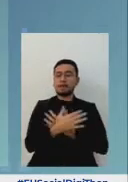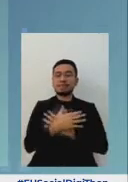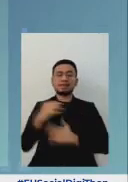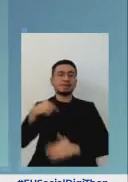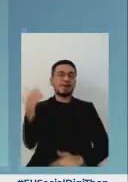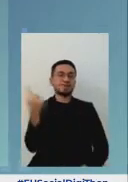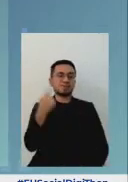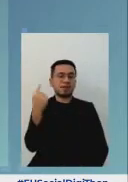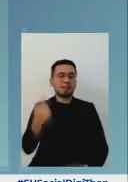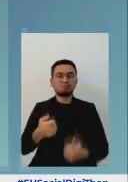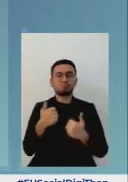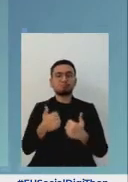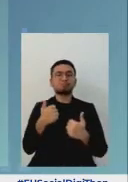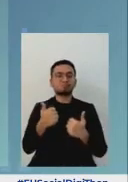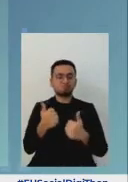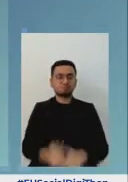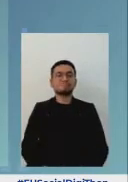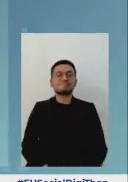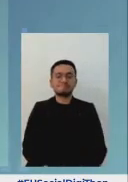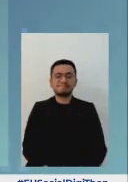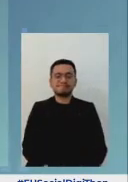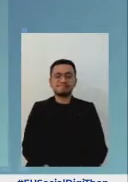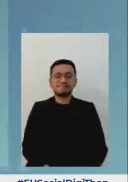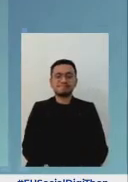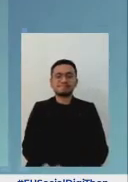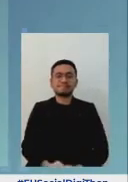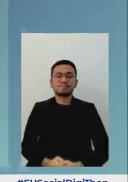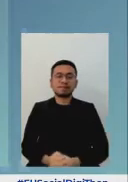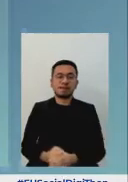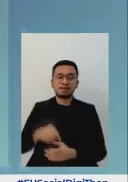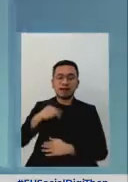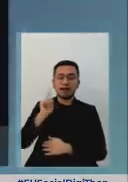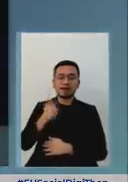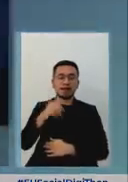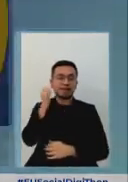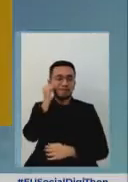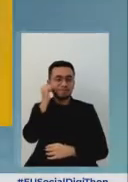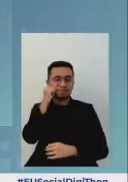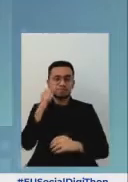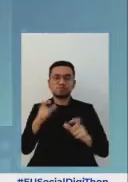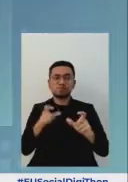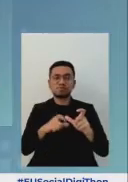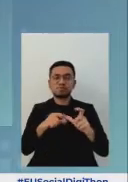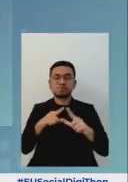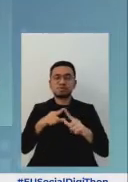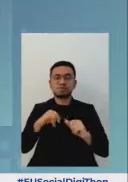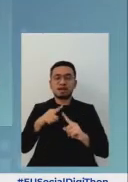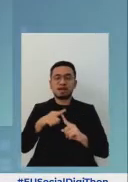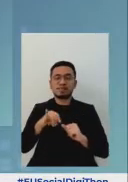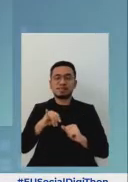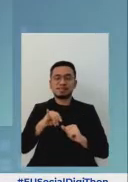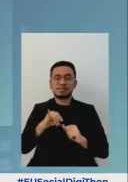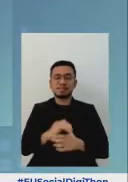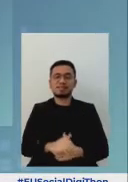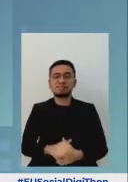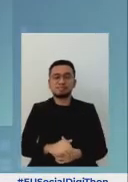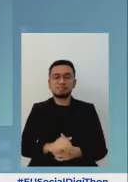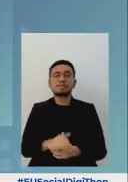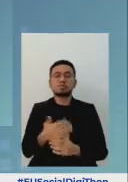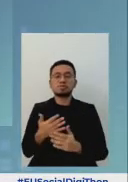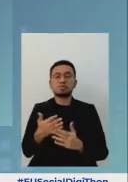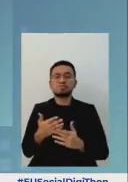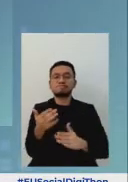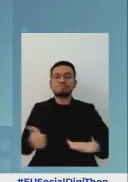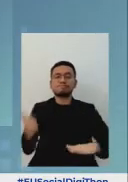Selamat Hari Batik Nasional ya. Hari ini ada Ibu Saiti Gusrini, beliau adalah manajer program Hak Asasi Manusia